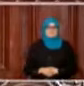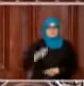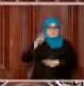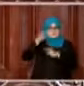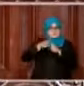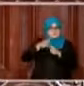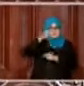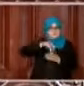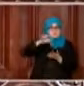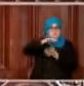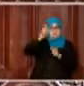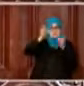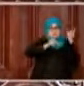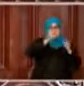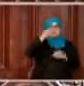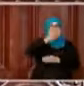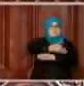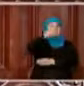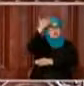وللديوانة